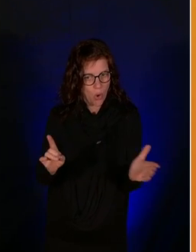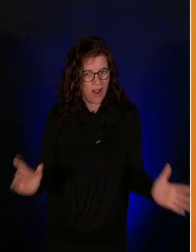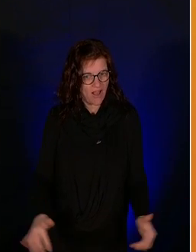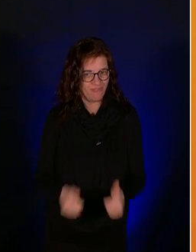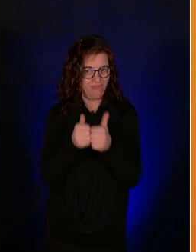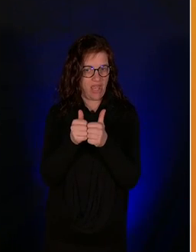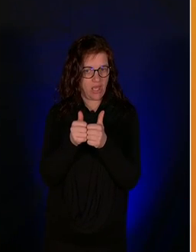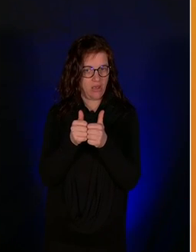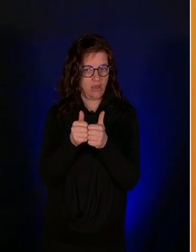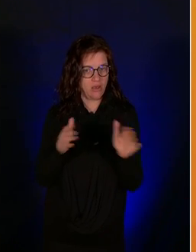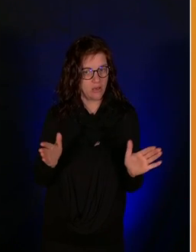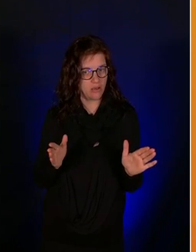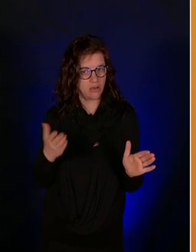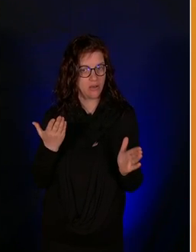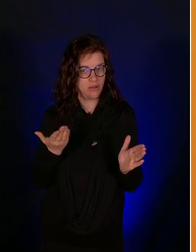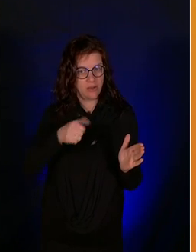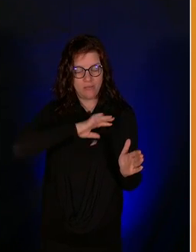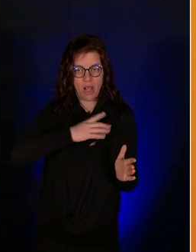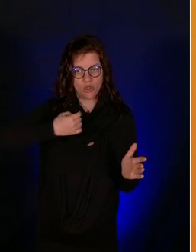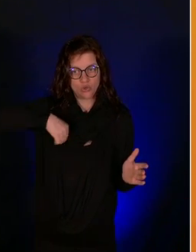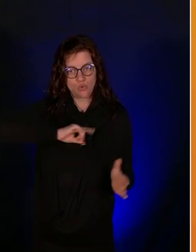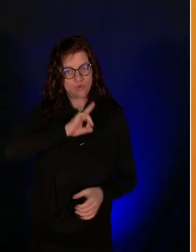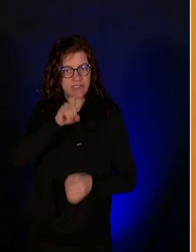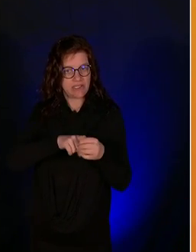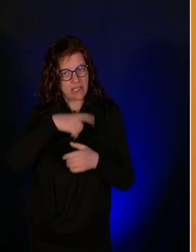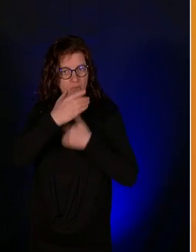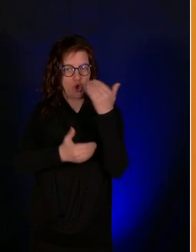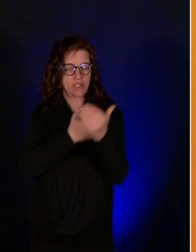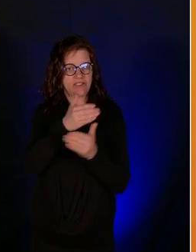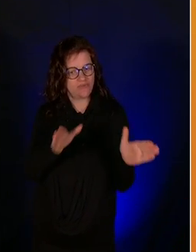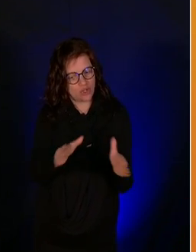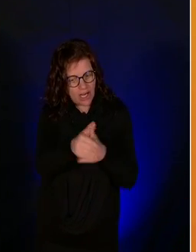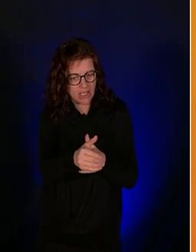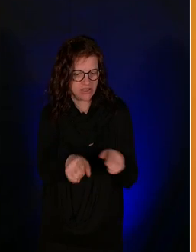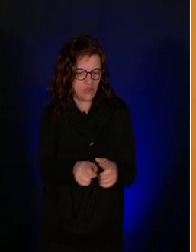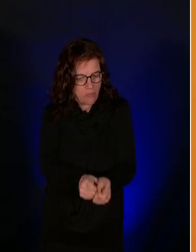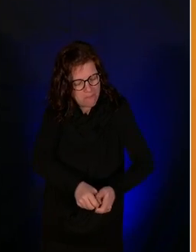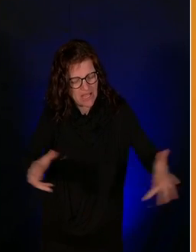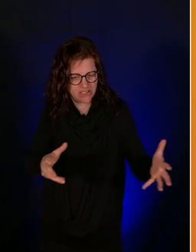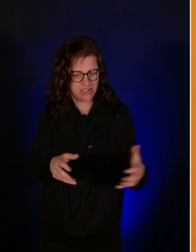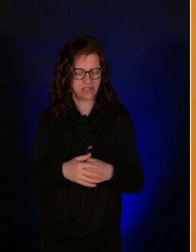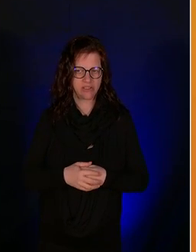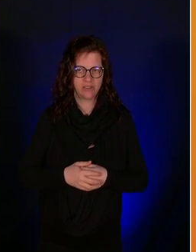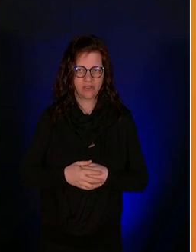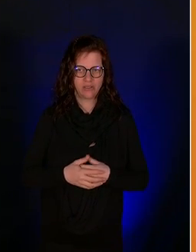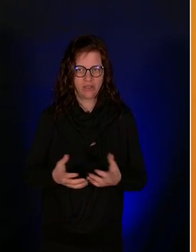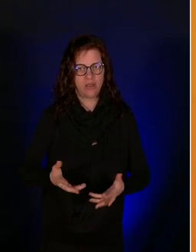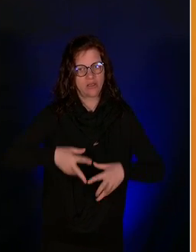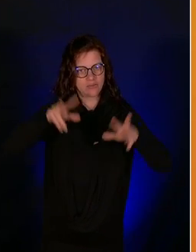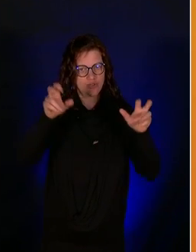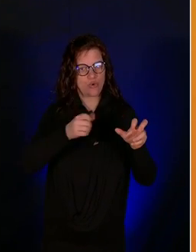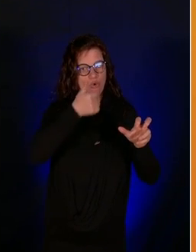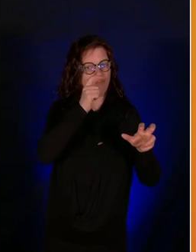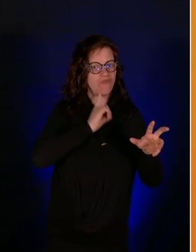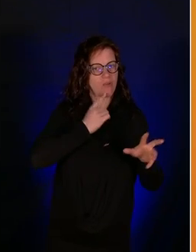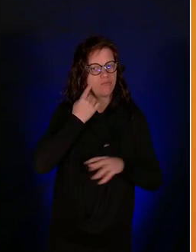avec les autres, car nous sommes un syndicat progressiste de classe et de masse. L'expression « une femme pour une femme », je